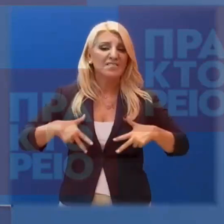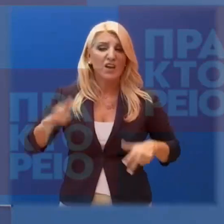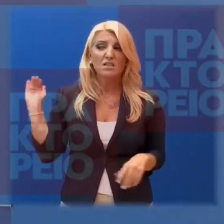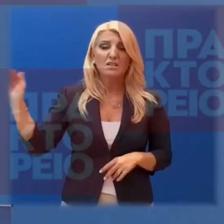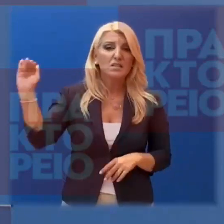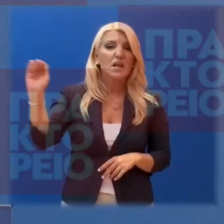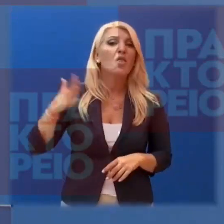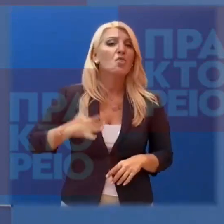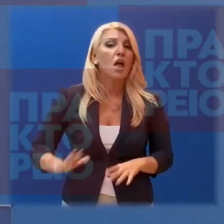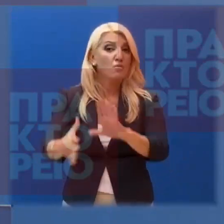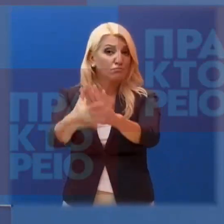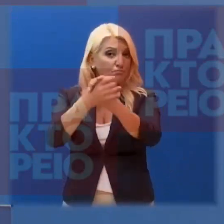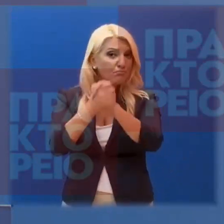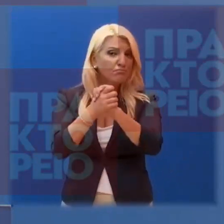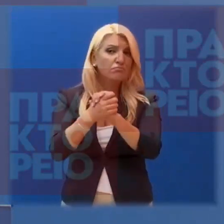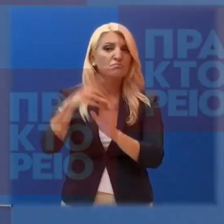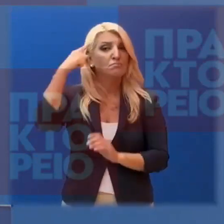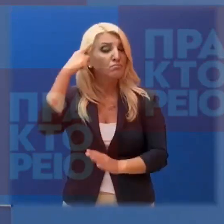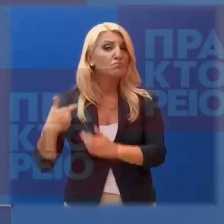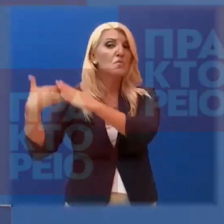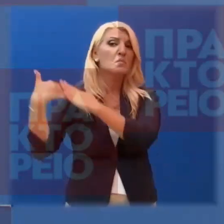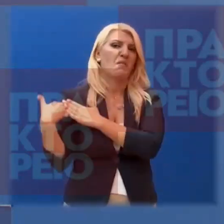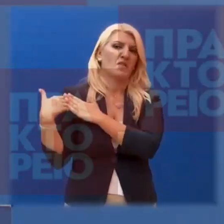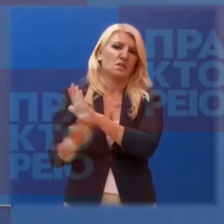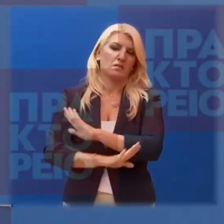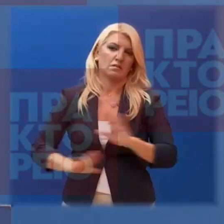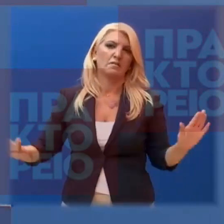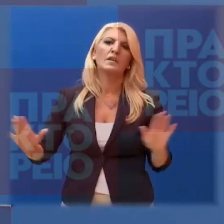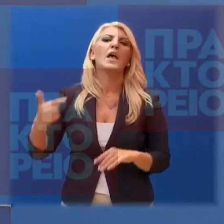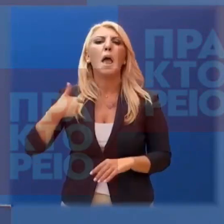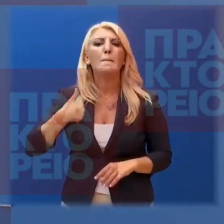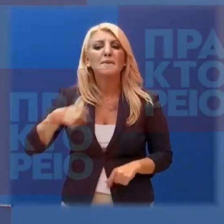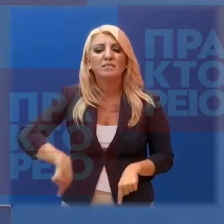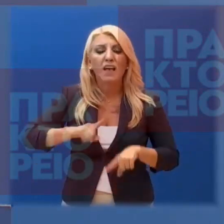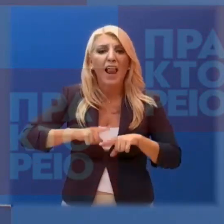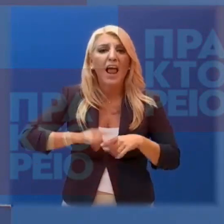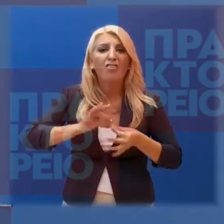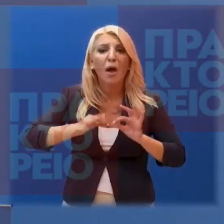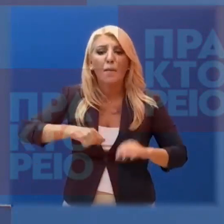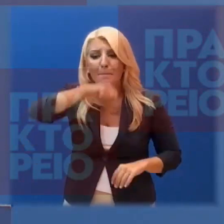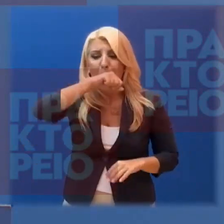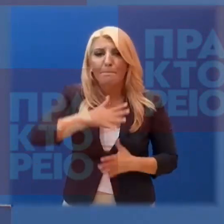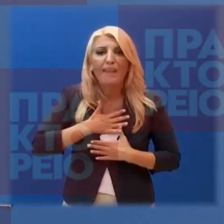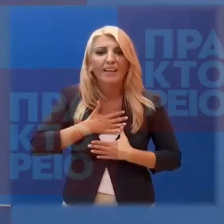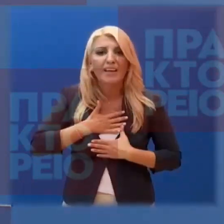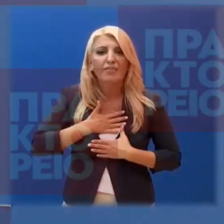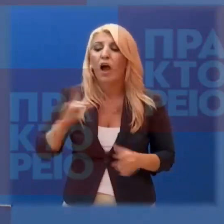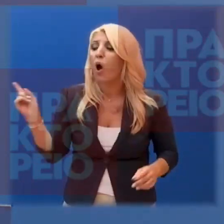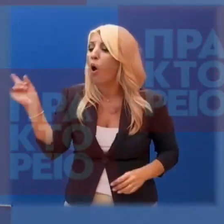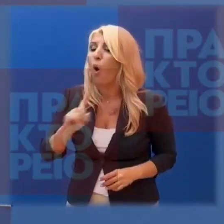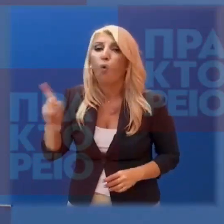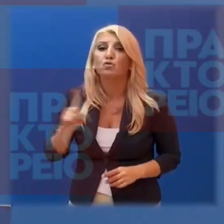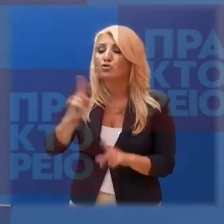και υπευθυνότητας. Από αρχαιοτά των χρόνων στην πανέμορφη πατρίδα μας, προσφέρουμε πάντα ένα καταφύγιο και ένα ποτήρι νερό σε όποιον το έχει